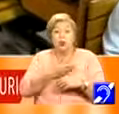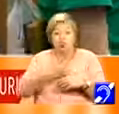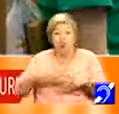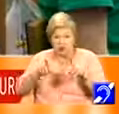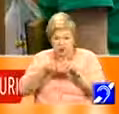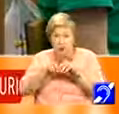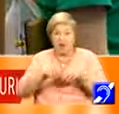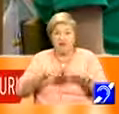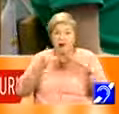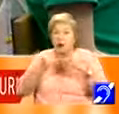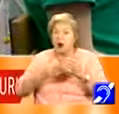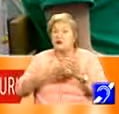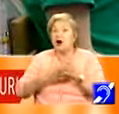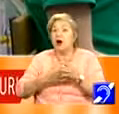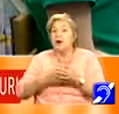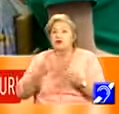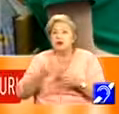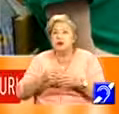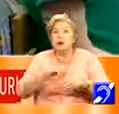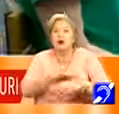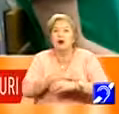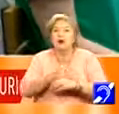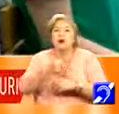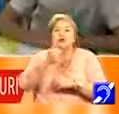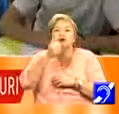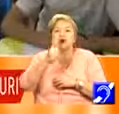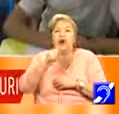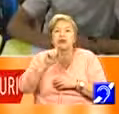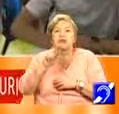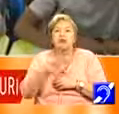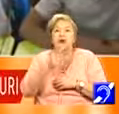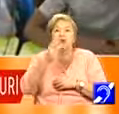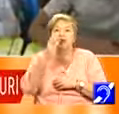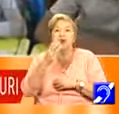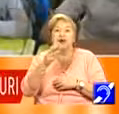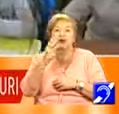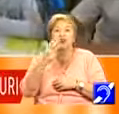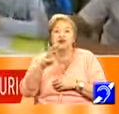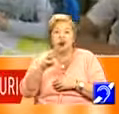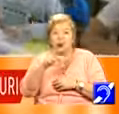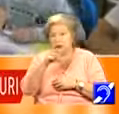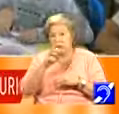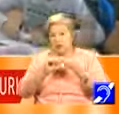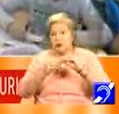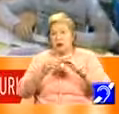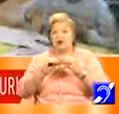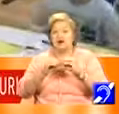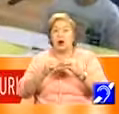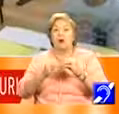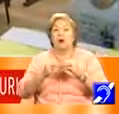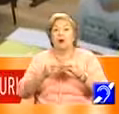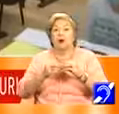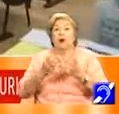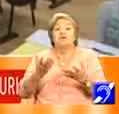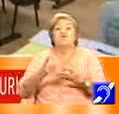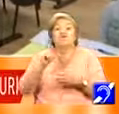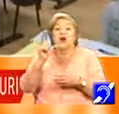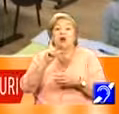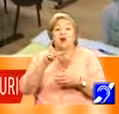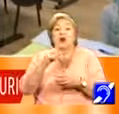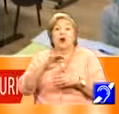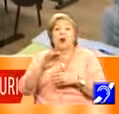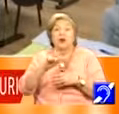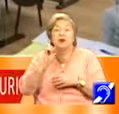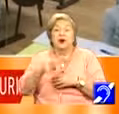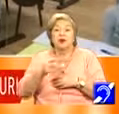care astăzi a ajuns oficial la o rată de infectare de 6,33, ceea ce înseamnă că, respectând normele actuale, de luni elevii ar trebui